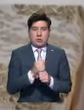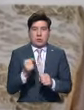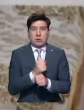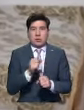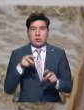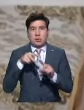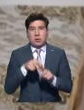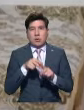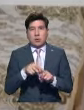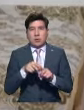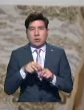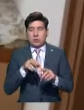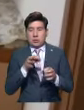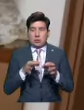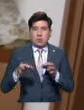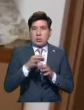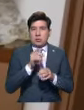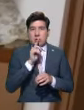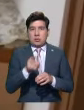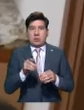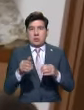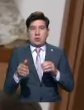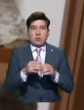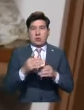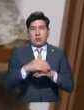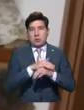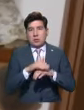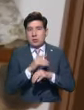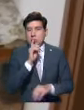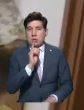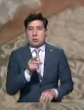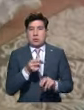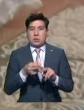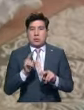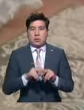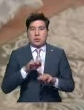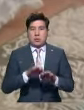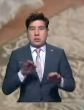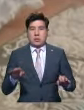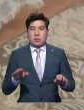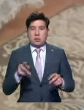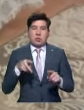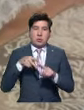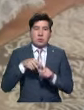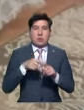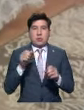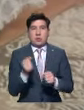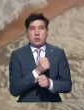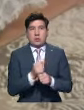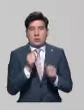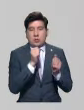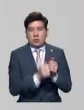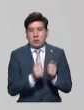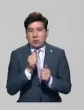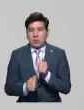қатыгездіктің ешқалай түсіндірілмейтінін және ақталмайтынын есте ұстаған жөн. Осы тұрғыда балалар омбудсмені зорлық-зомбылықтың әр көрсеткішінің